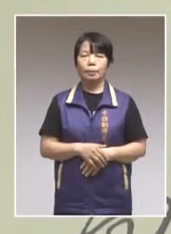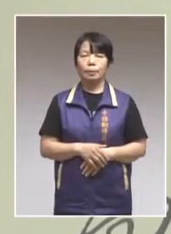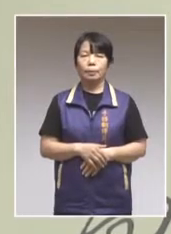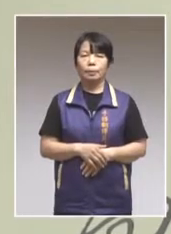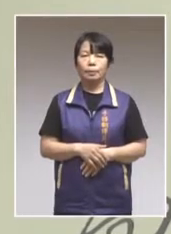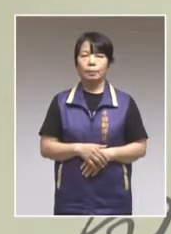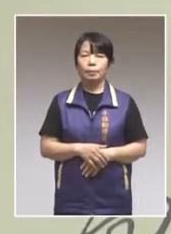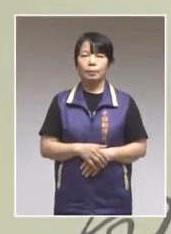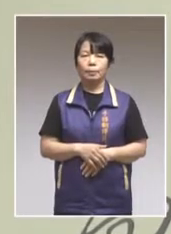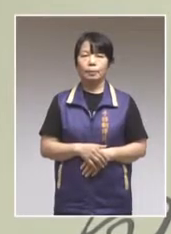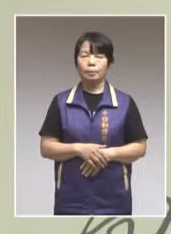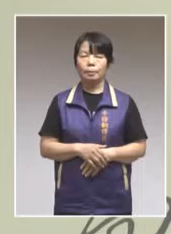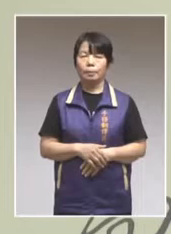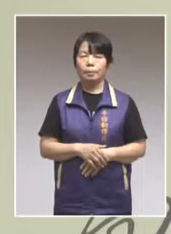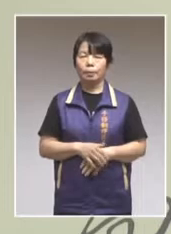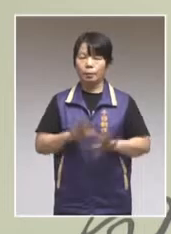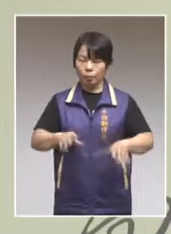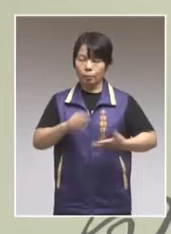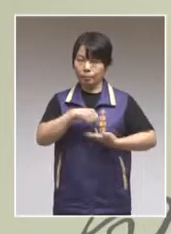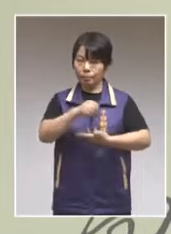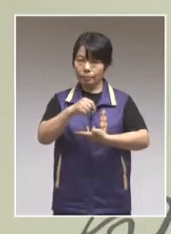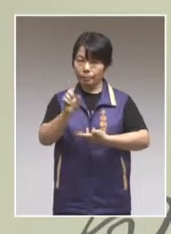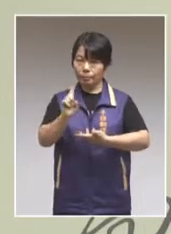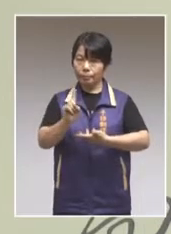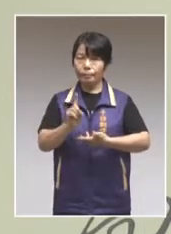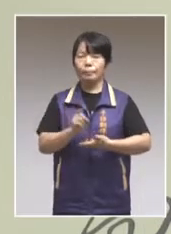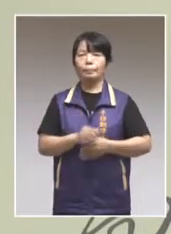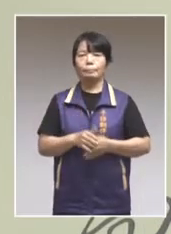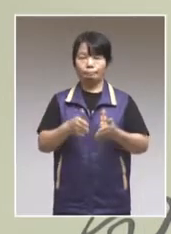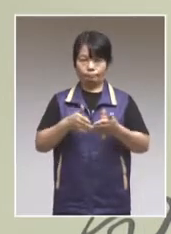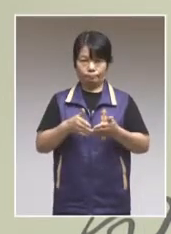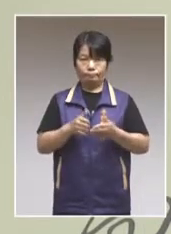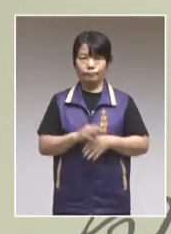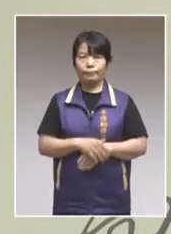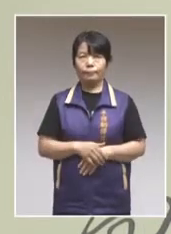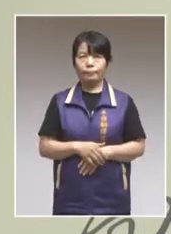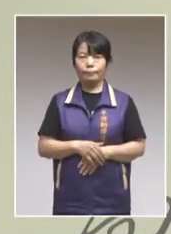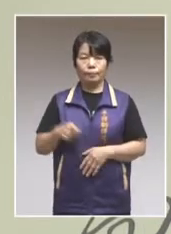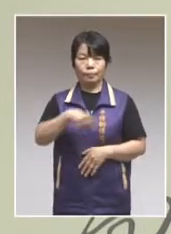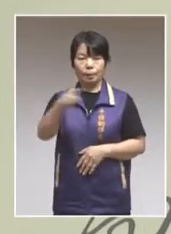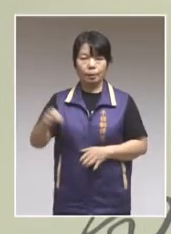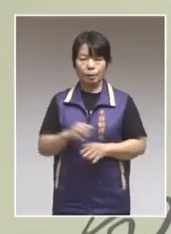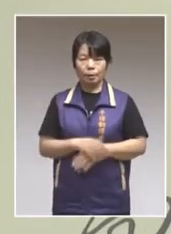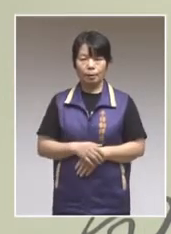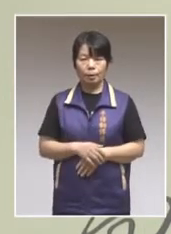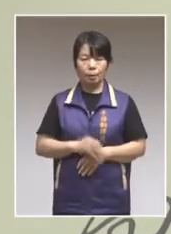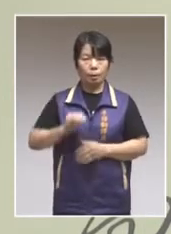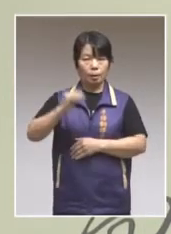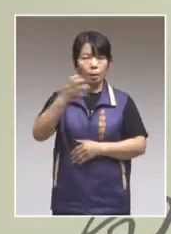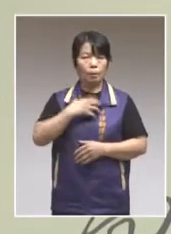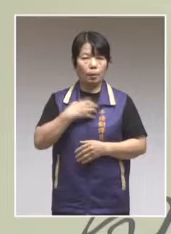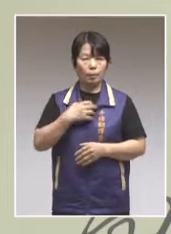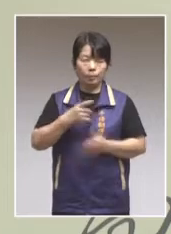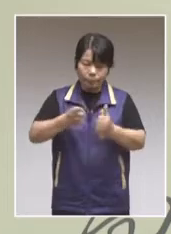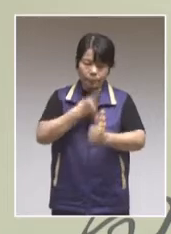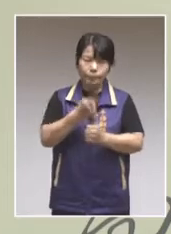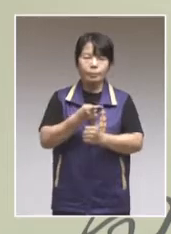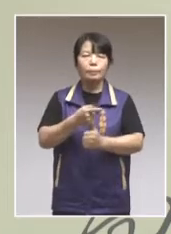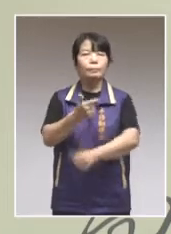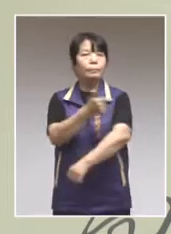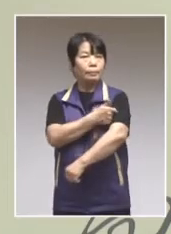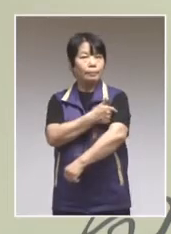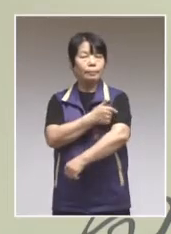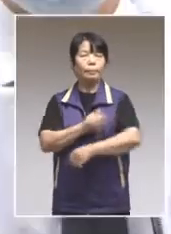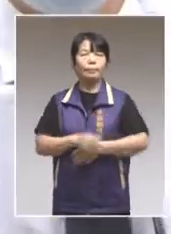的一个建议就是建议说要这些有高风险的人先打疫苗，那当